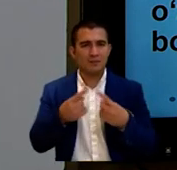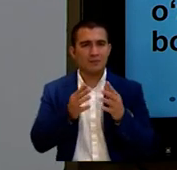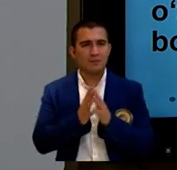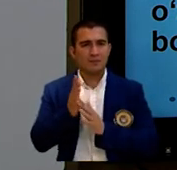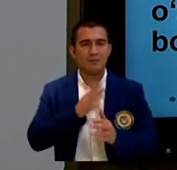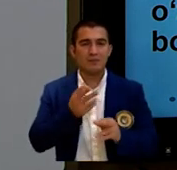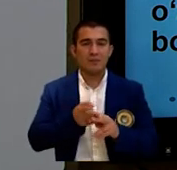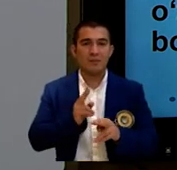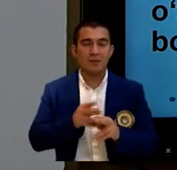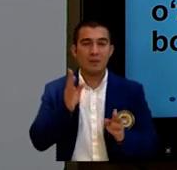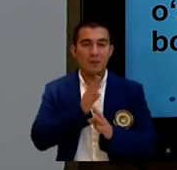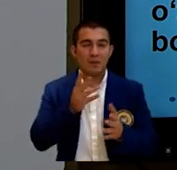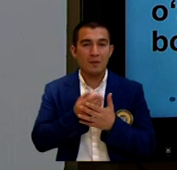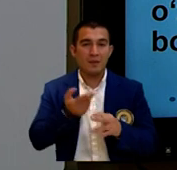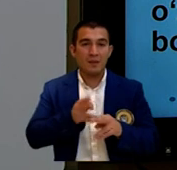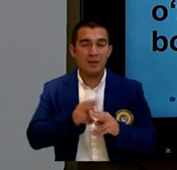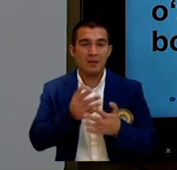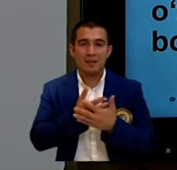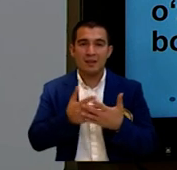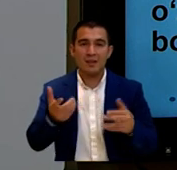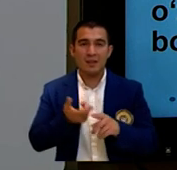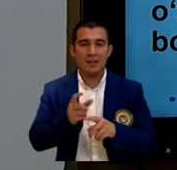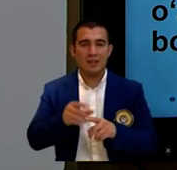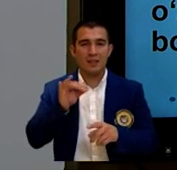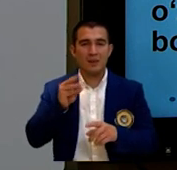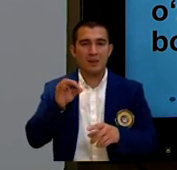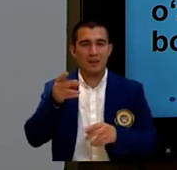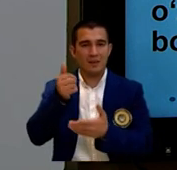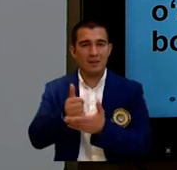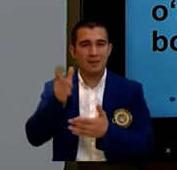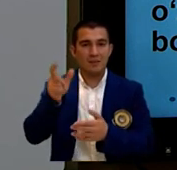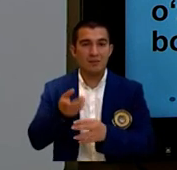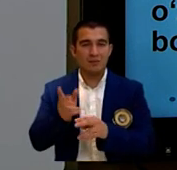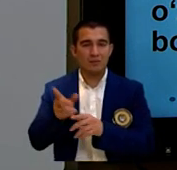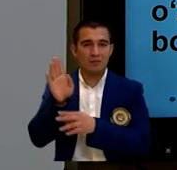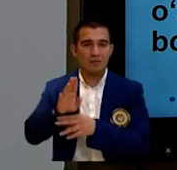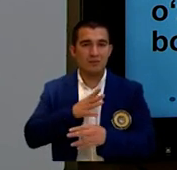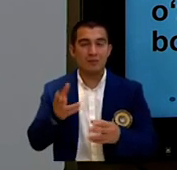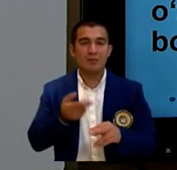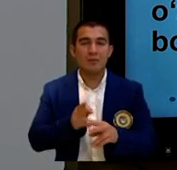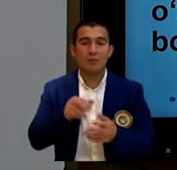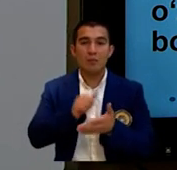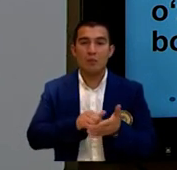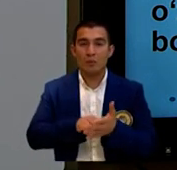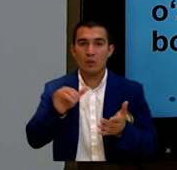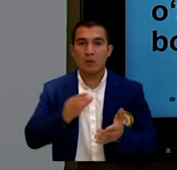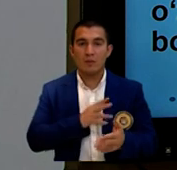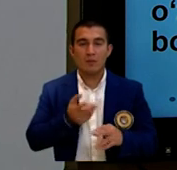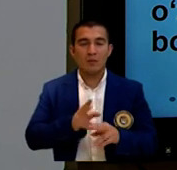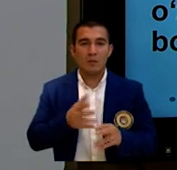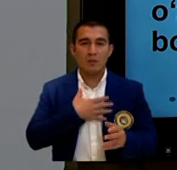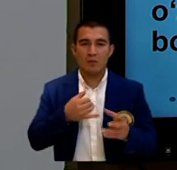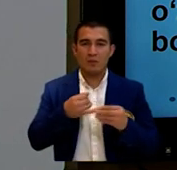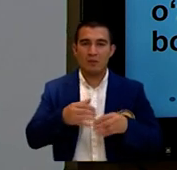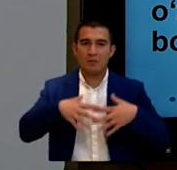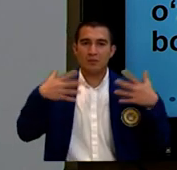tabiiy fanlarning rivojlanishiga imperiya tomonidan juda katta hissa qo'shildi. Sabab esa o'lkani